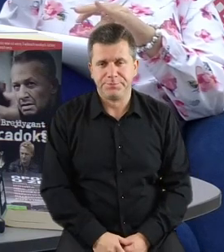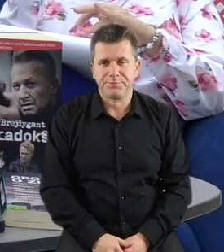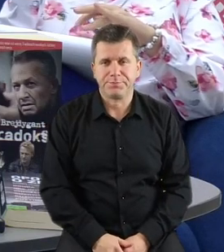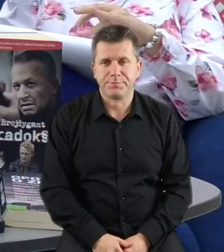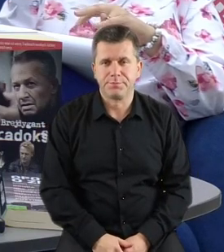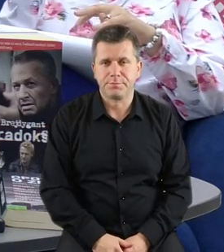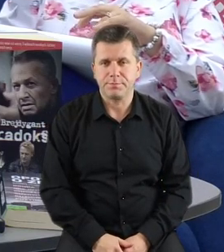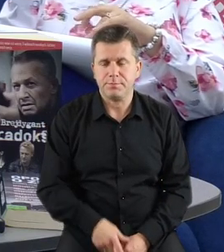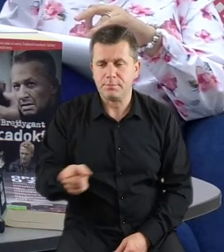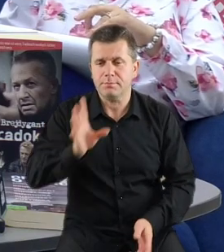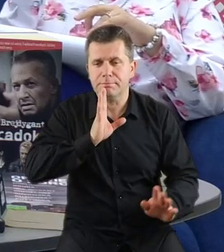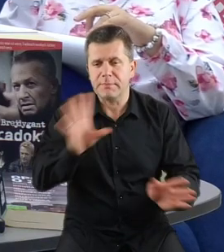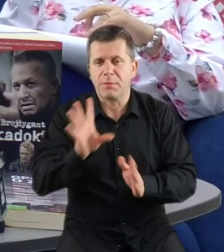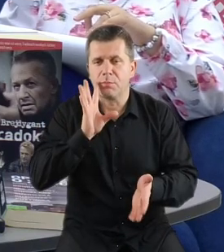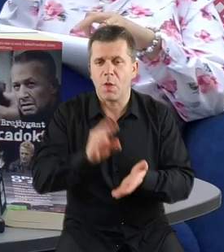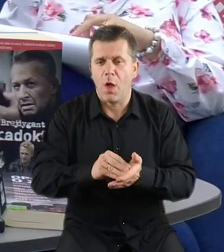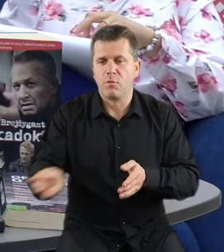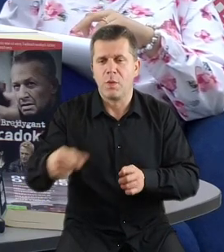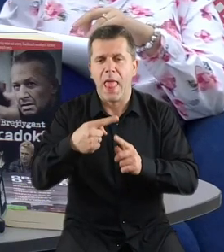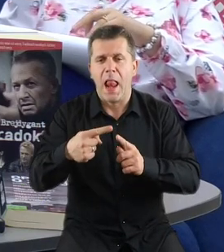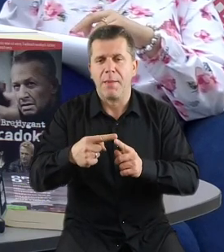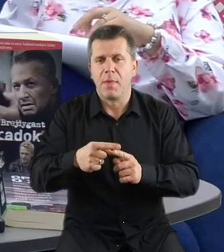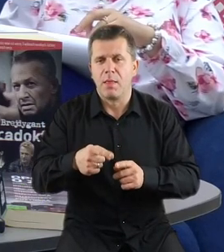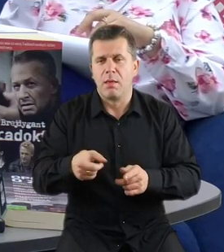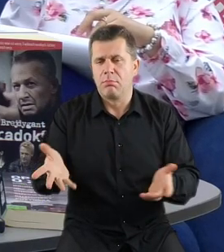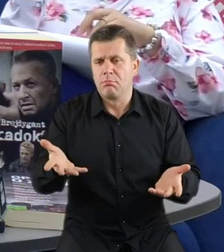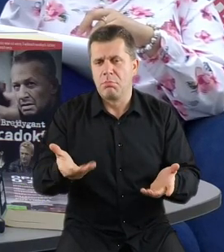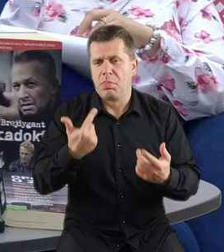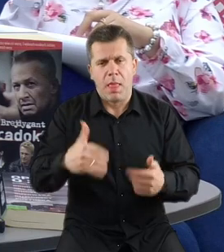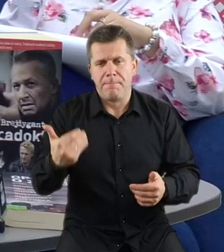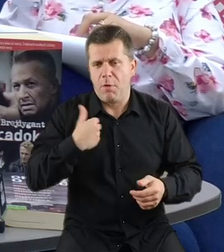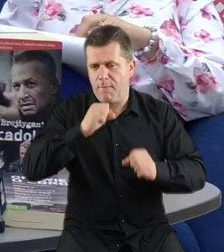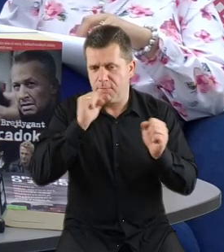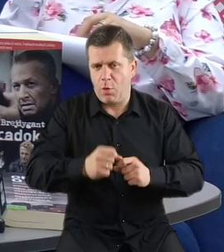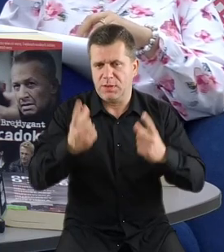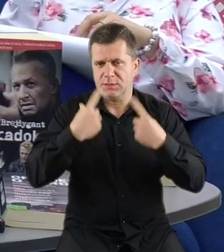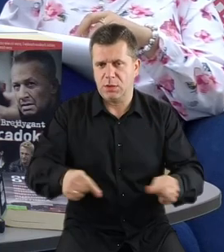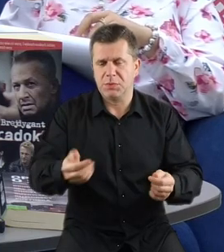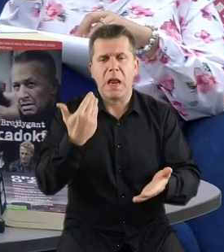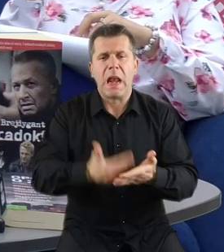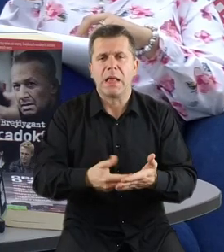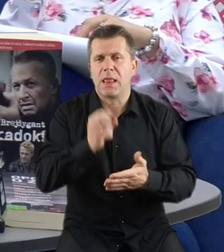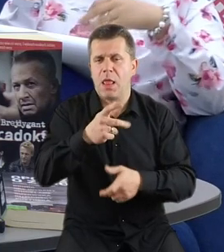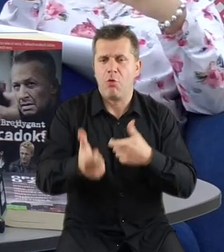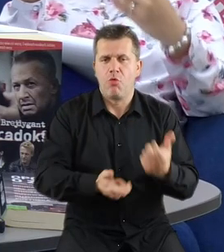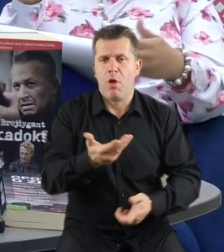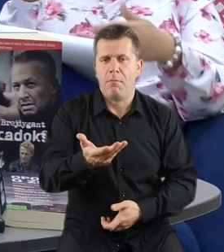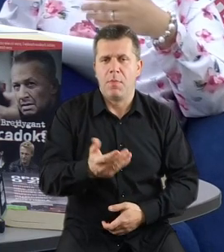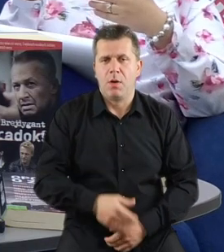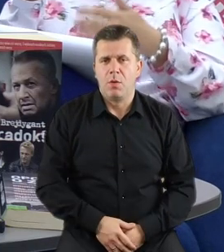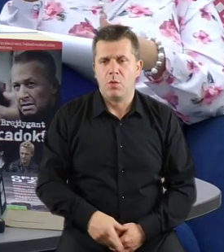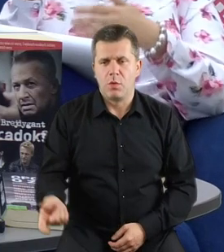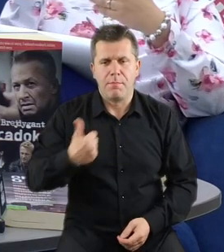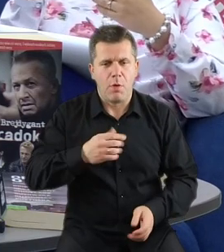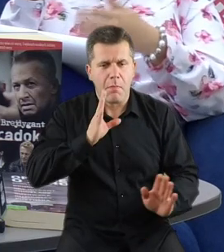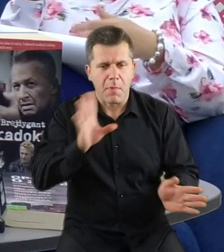Moniki. Powtórzenie tego samego elementu nie było już w ogóle zaskoczeniem. Dlaczego pan tak zrobił? Właściwie to była